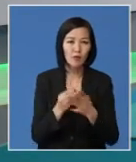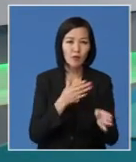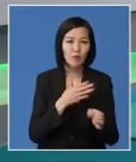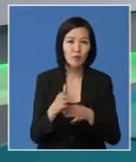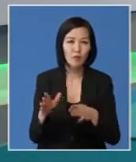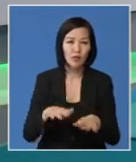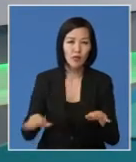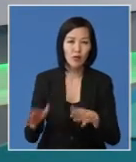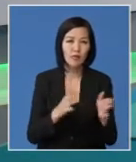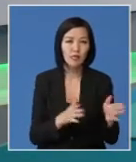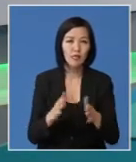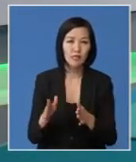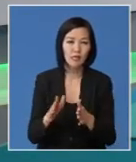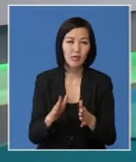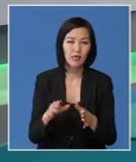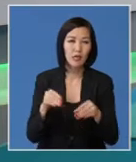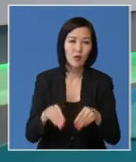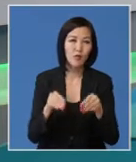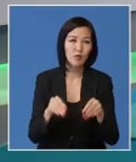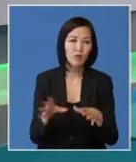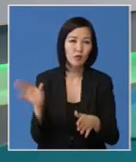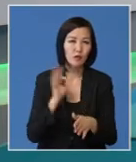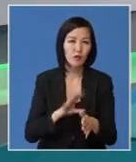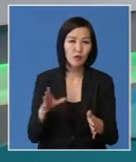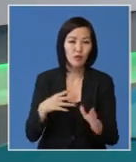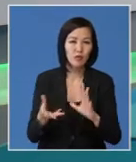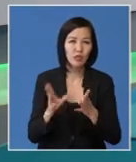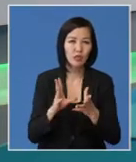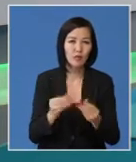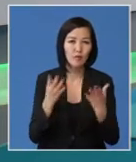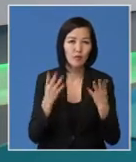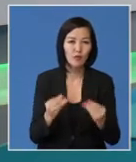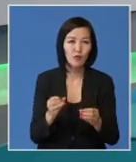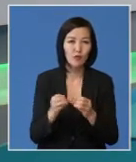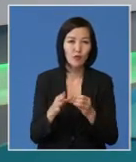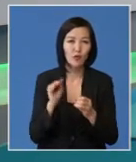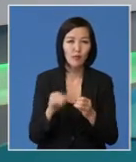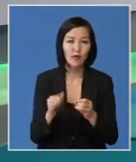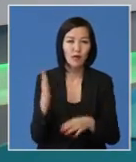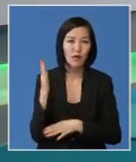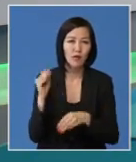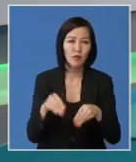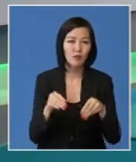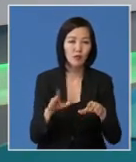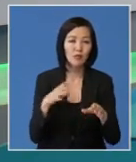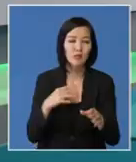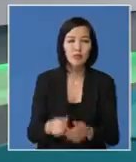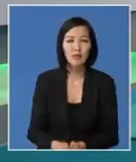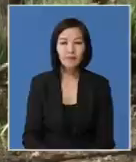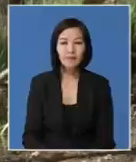берілген аумақты ретке келтіріп, көгалдандыру ісіне үлестерін қосты. Жалпы бұл күні өңірімізде 14 мыңнан аса ағаш көшеті